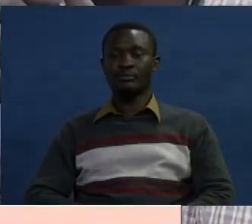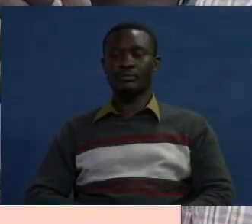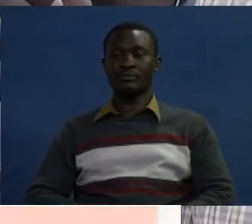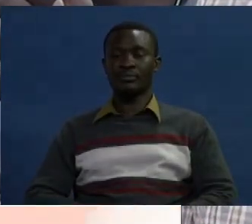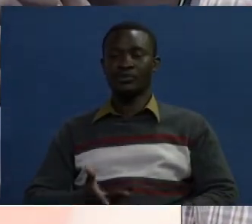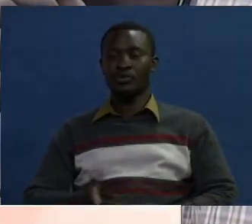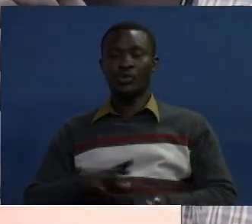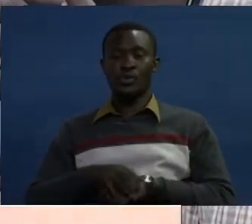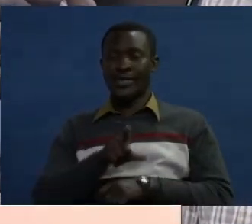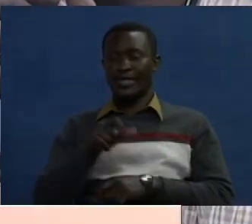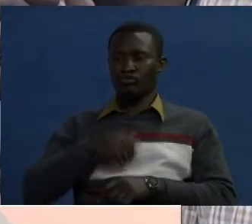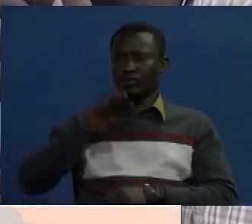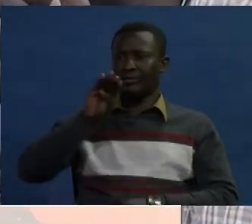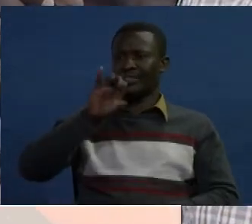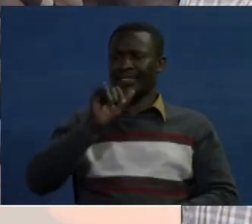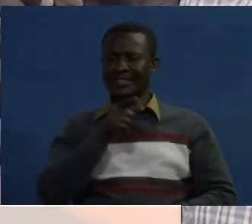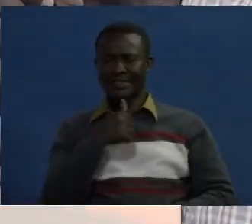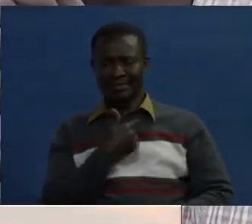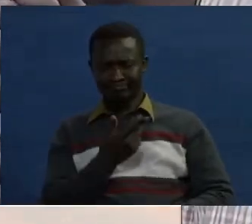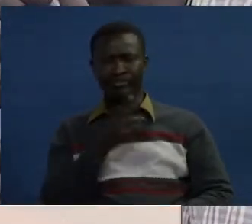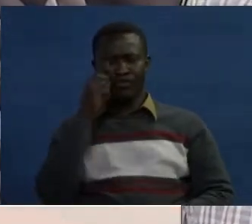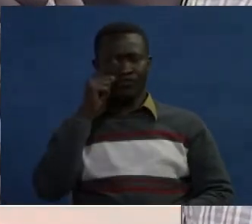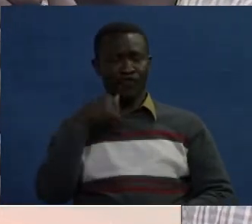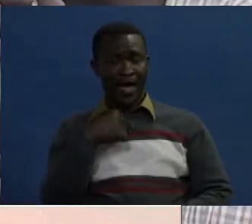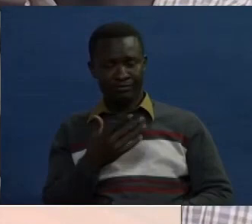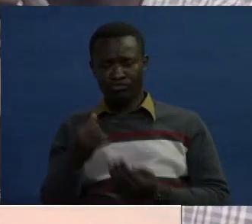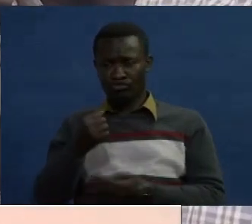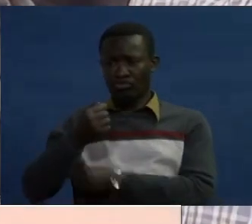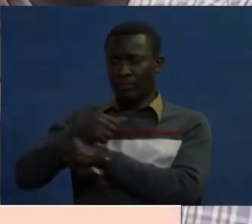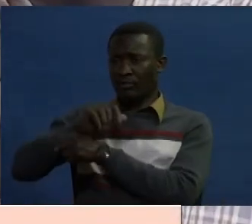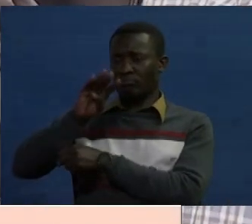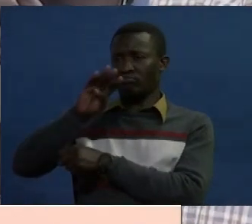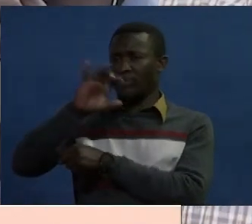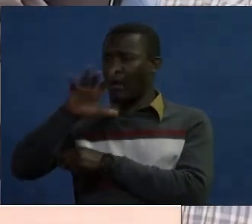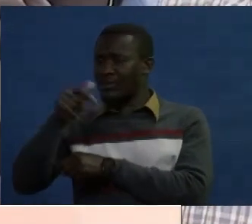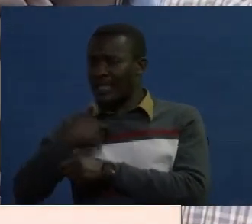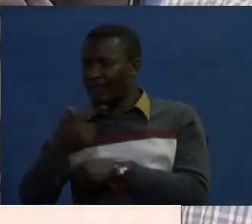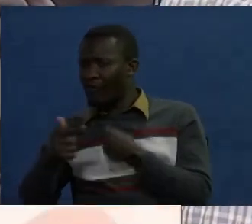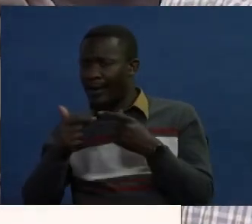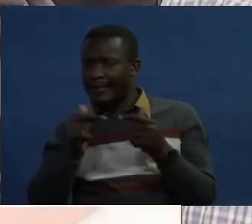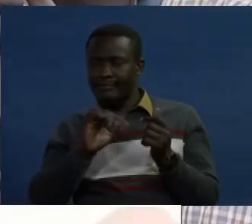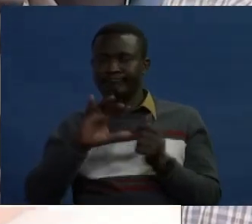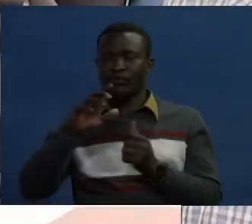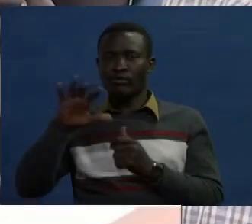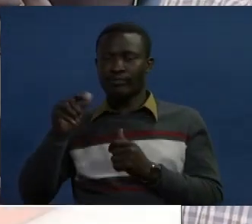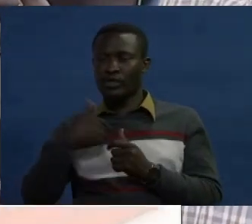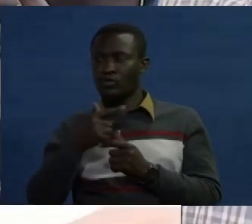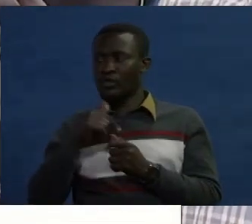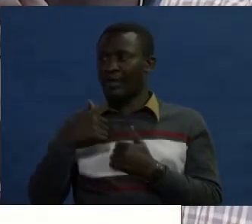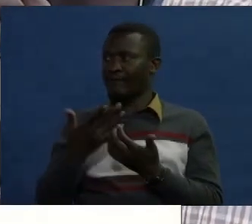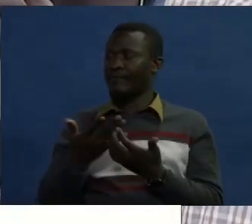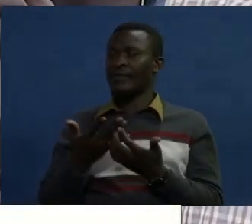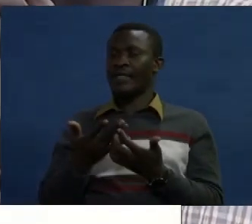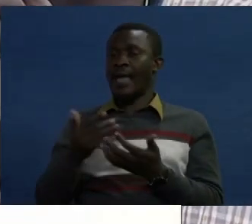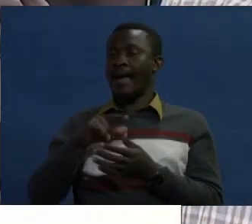Tunapata huyu MCA wetu hapa, instead ya kusupport municipality, ya anaenda against municipality. Na yule ambaye anateseka si yeye, ni